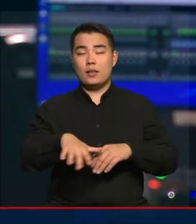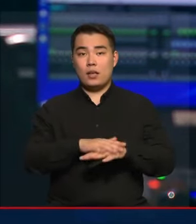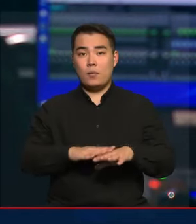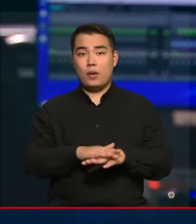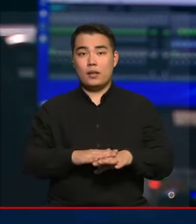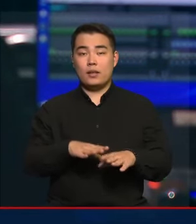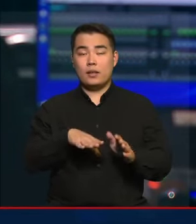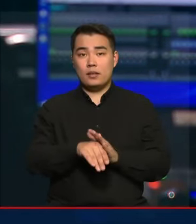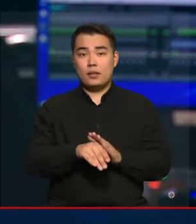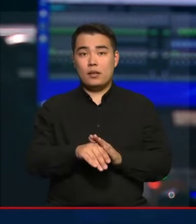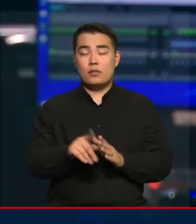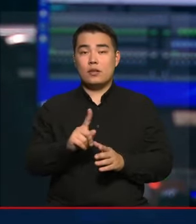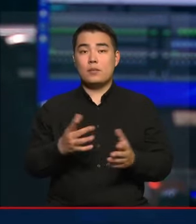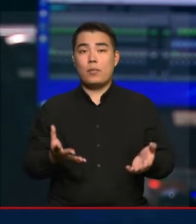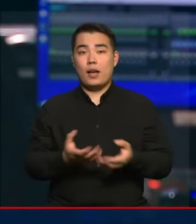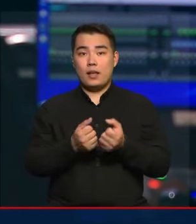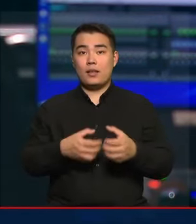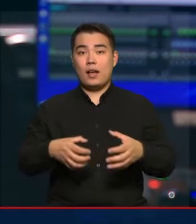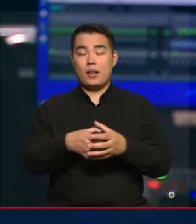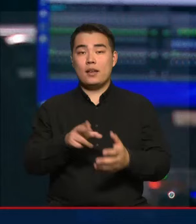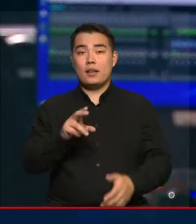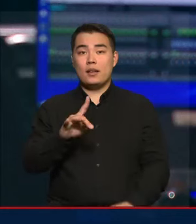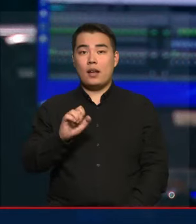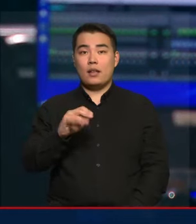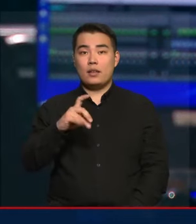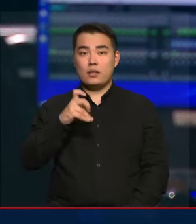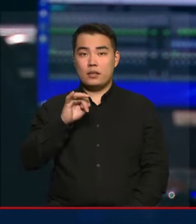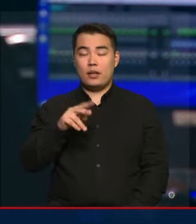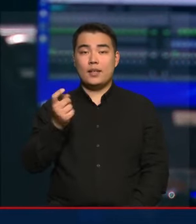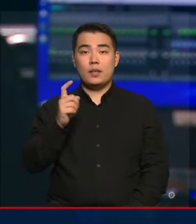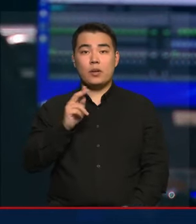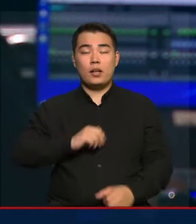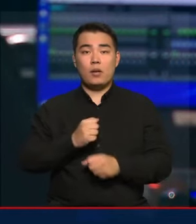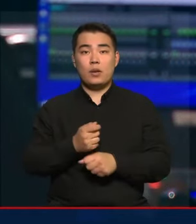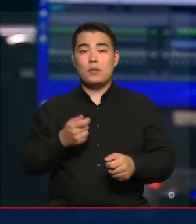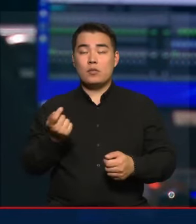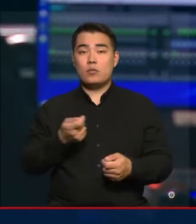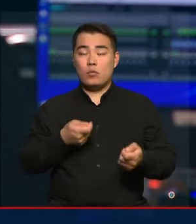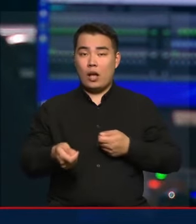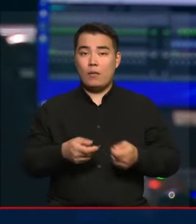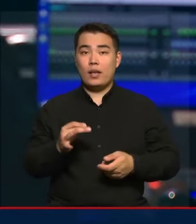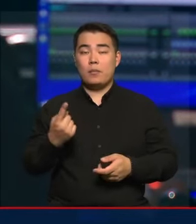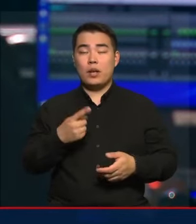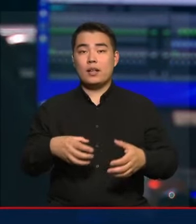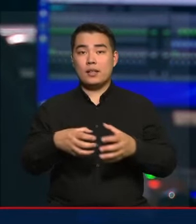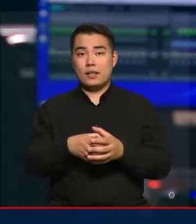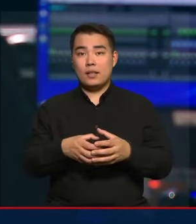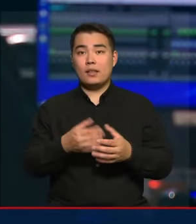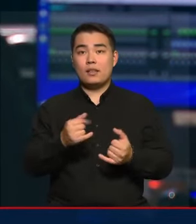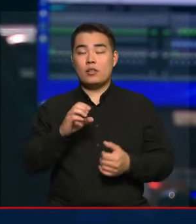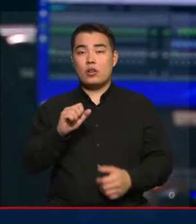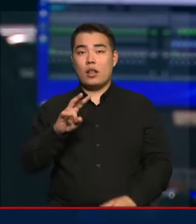азаматтардың бірі төтенше жағдайлар департаментінің радиациялық химиялық бөлім бастығы бірінші дәрежелі құтқарушы